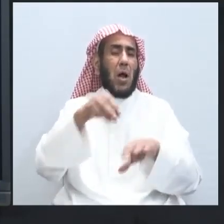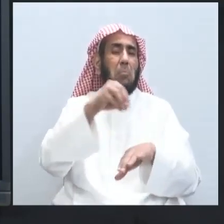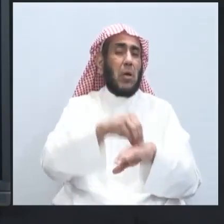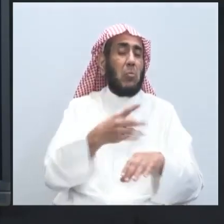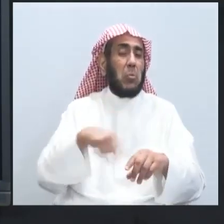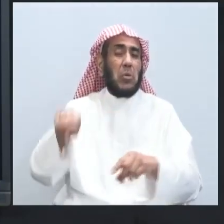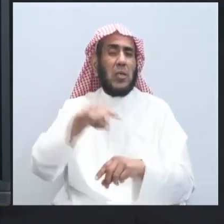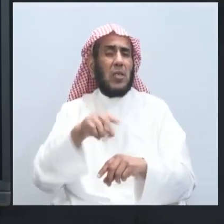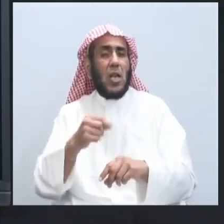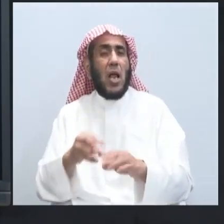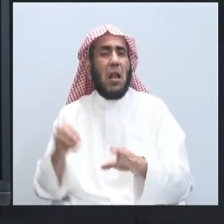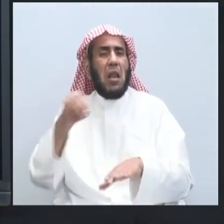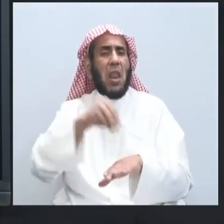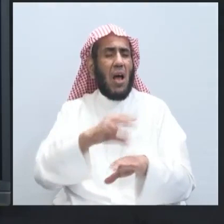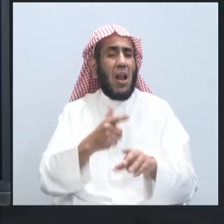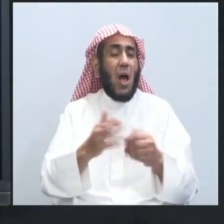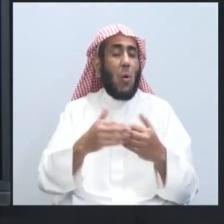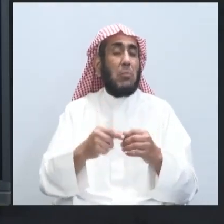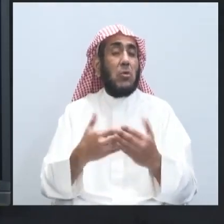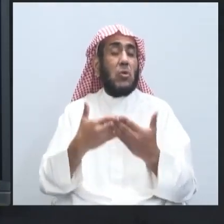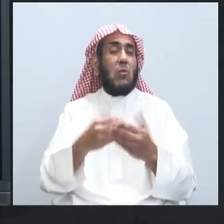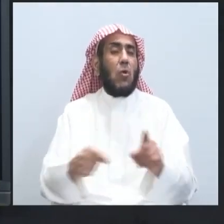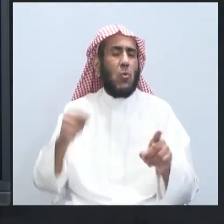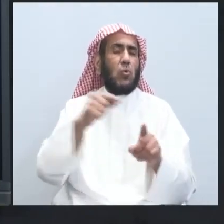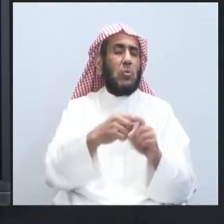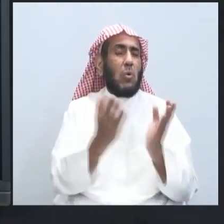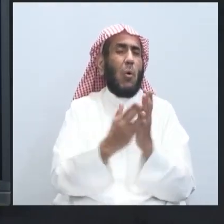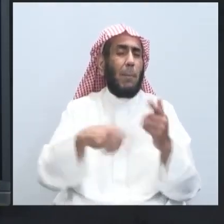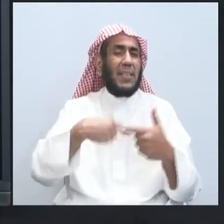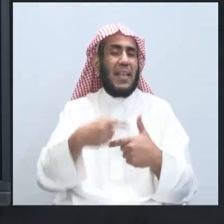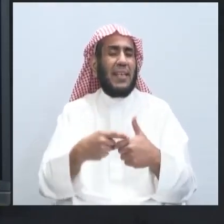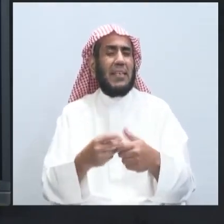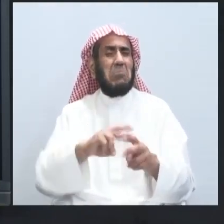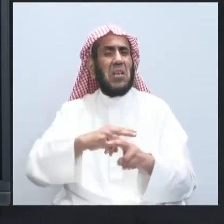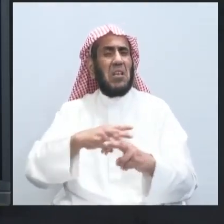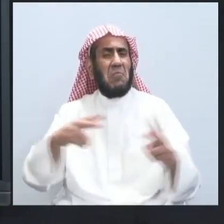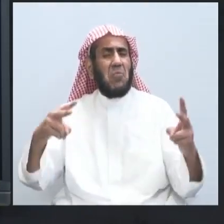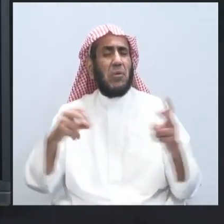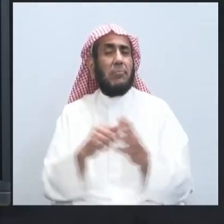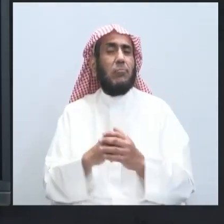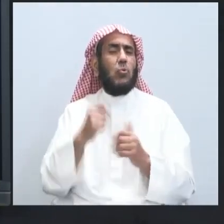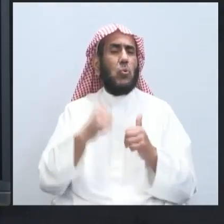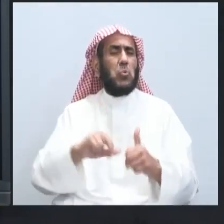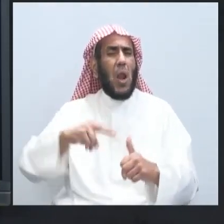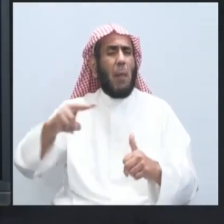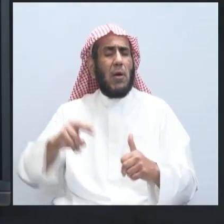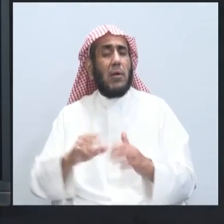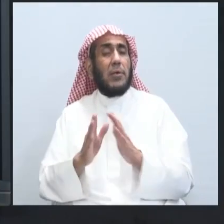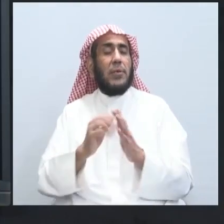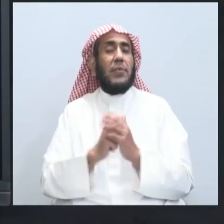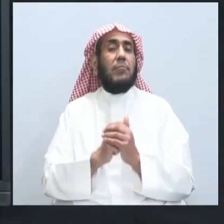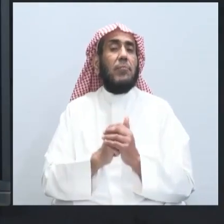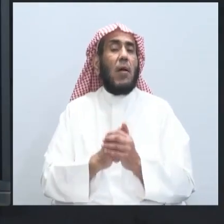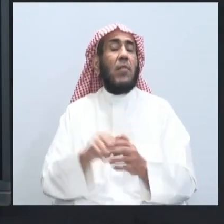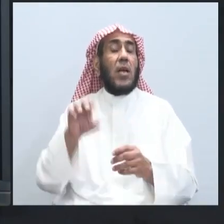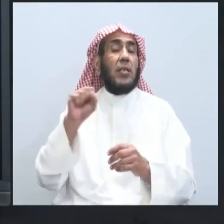يحتاج الى نقل او خدمات تساعده في الوصول الى المدرسه وبالتالي اذا يختلفون في الفئات يختلفون